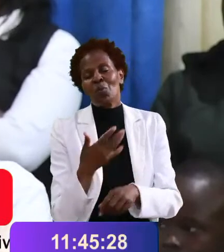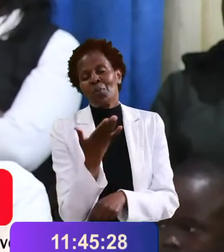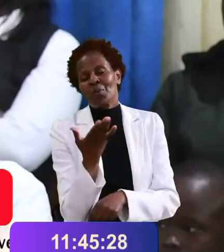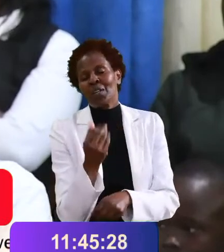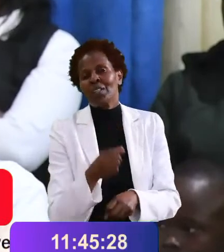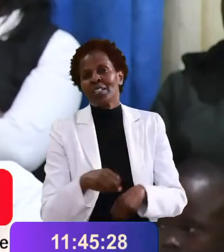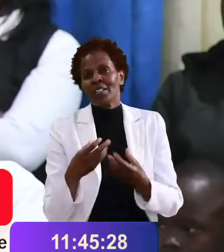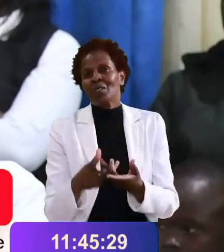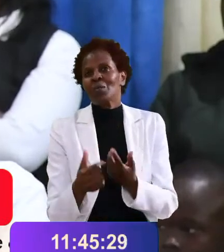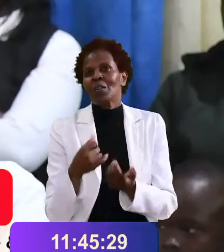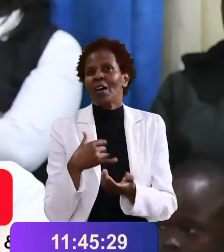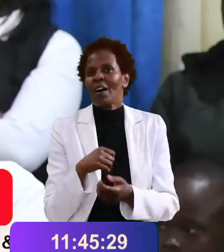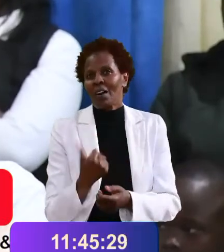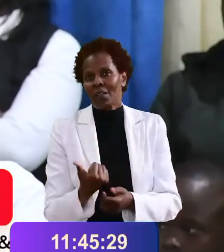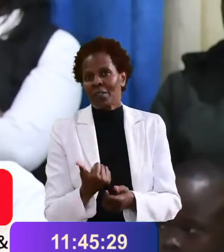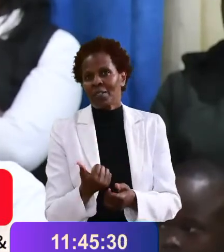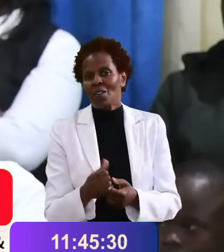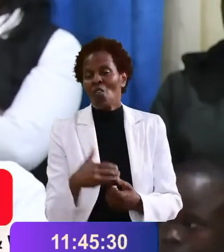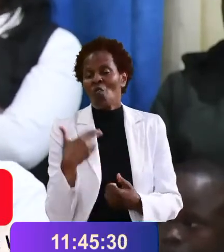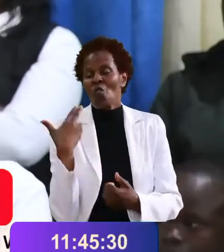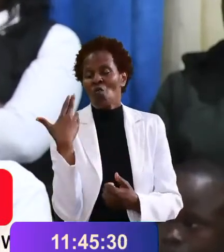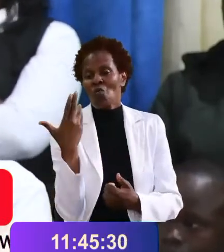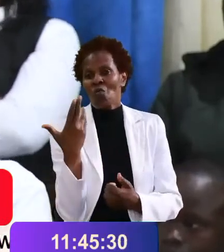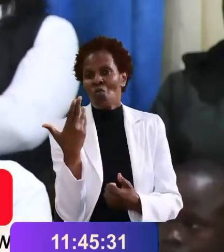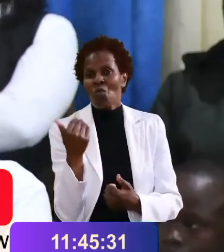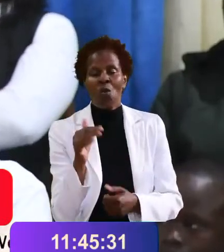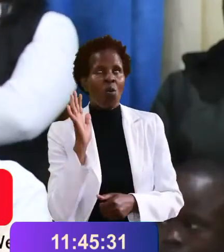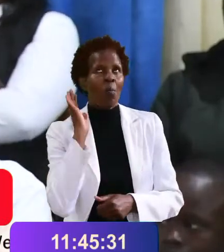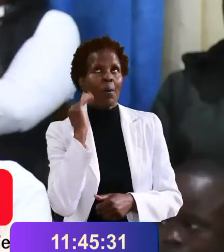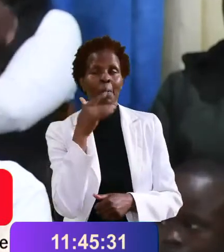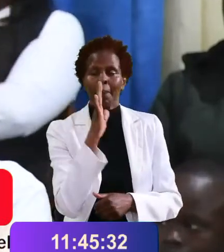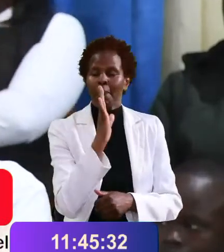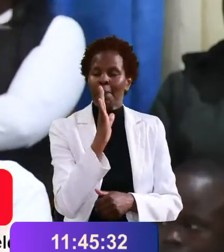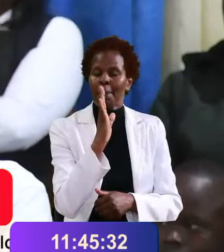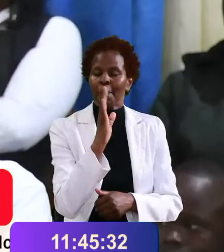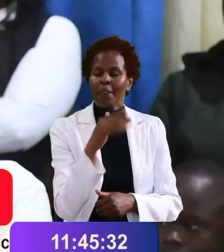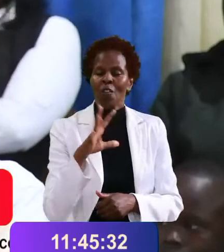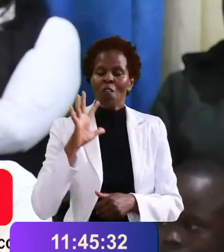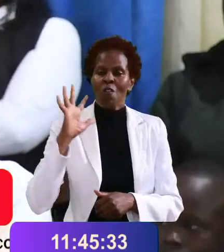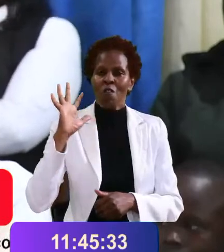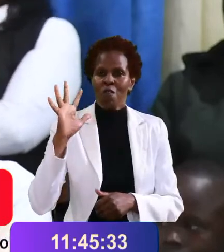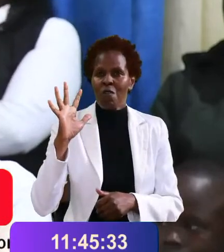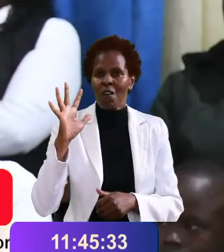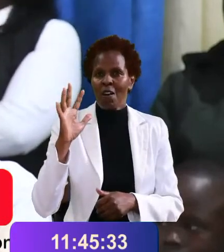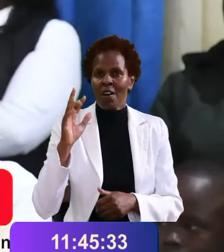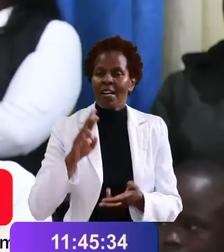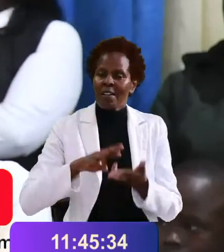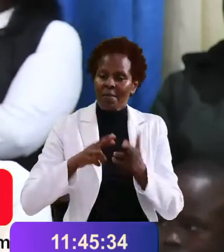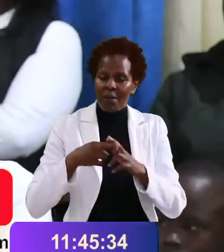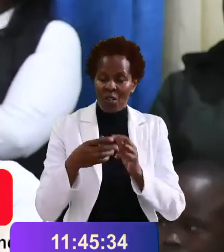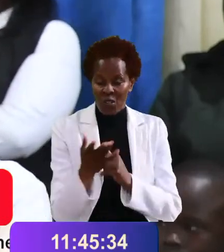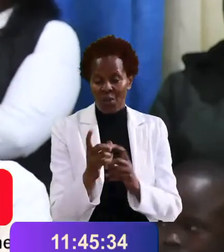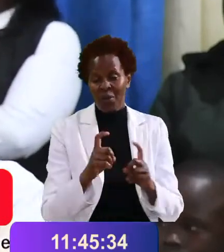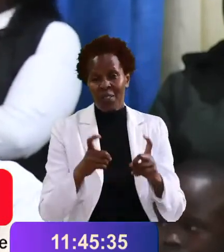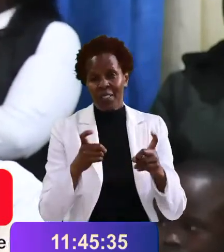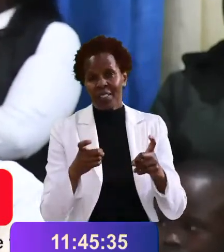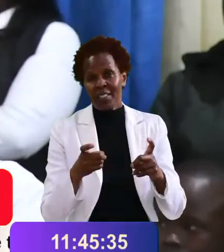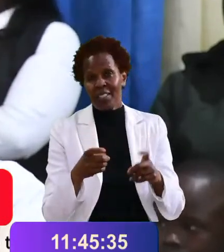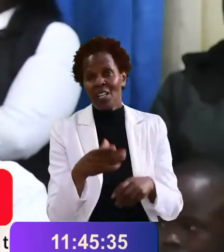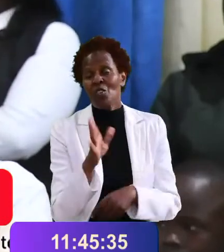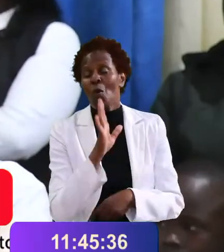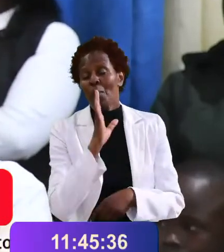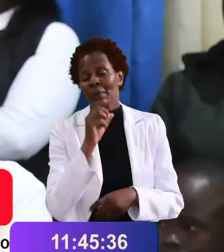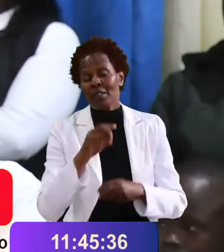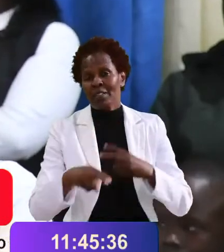anamfanyia kazi. Ya nne ni utii Mungu, na ya tano ni utubu dhambi zako na utakuwa